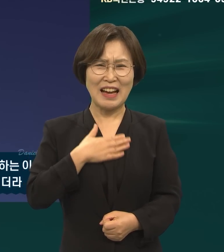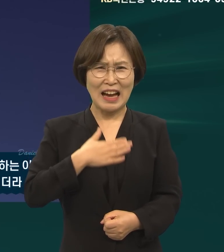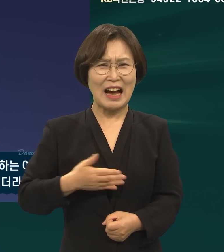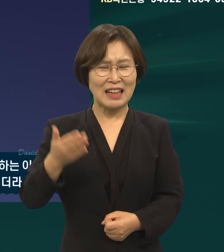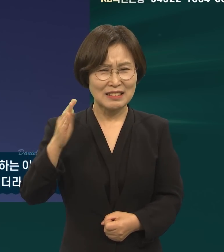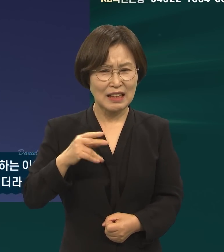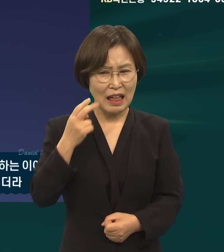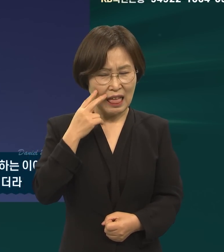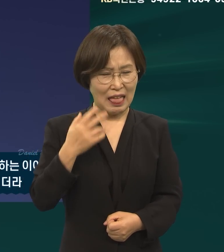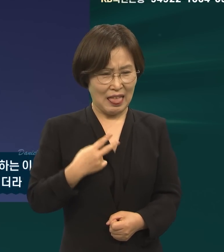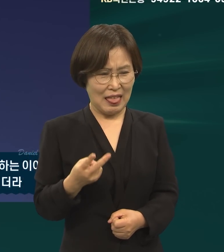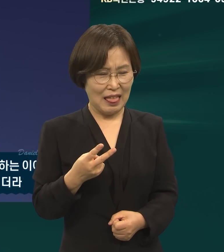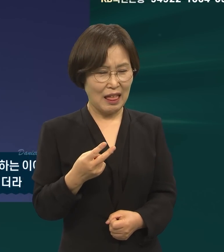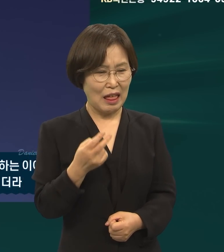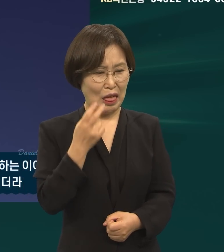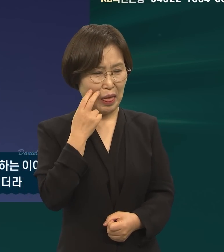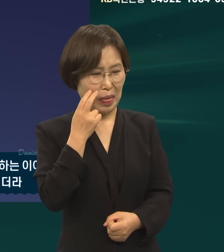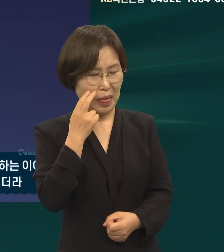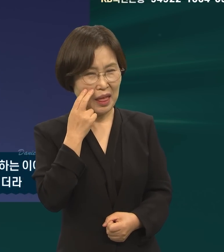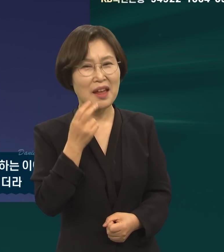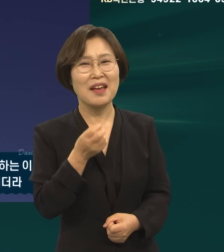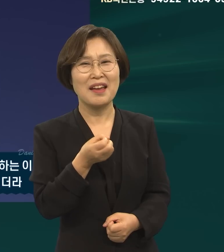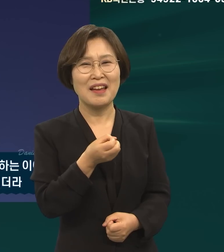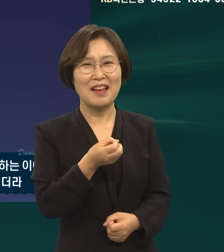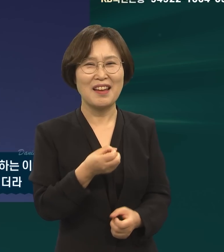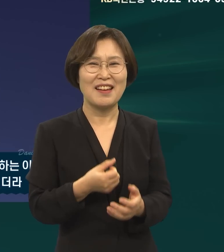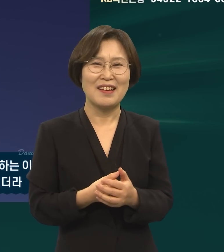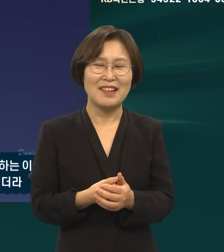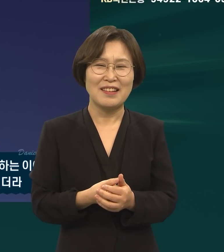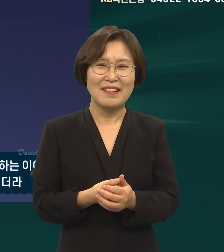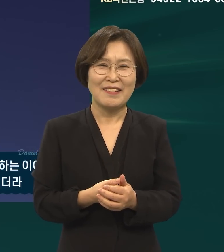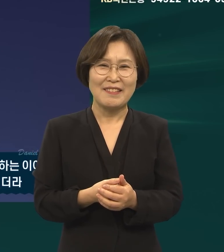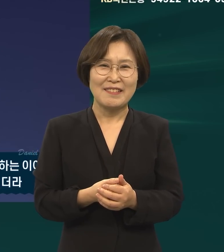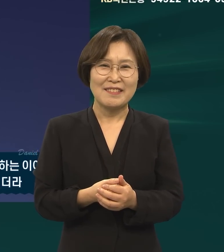거야? 얼마나 우리 주님이 재밌으신 분이에요.